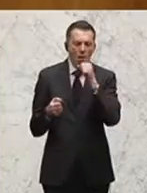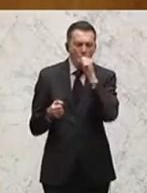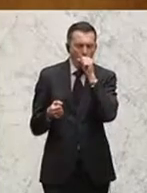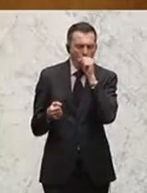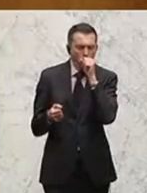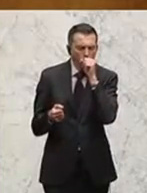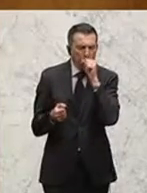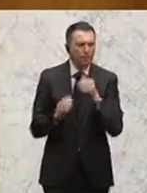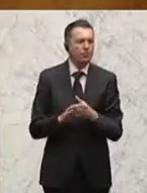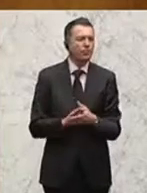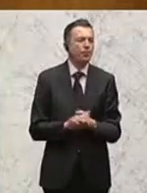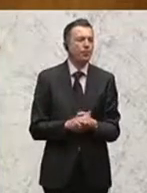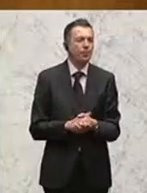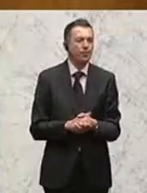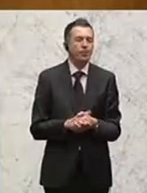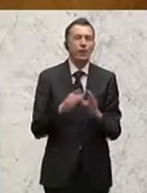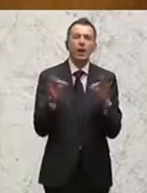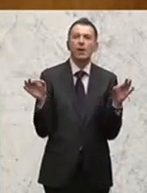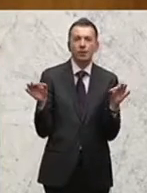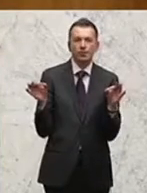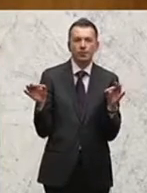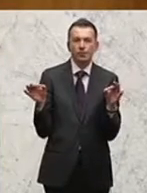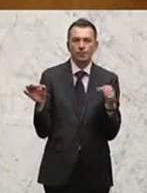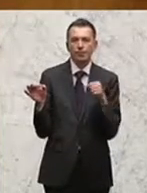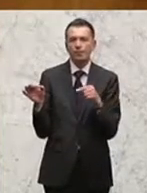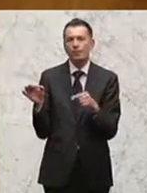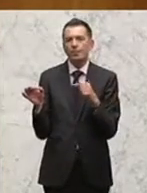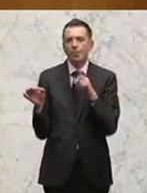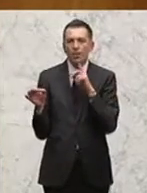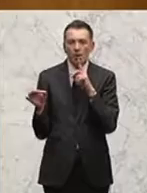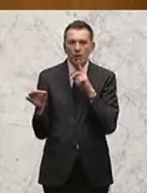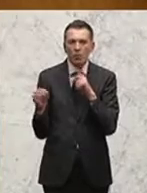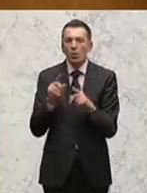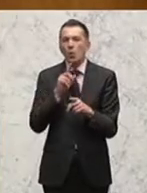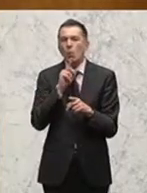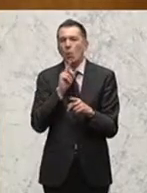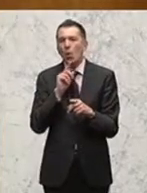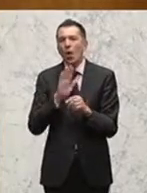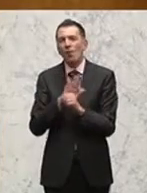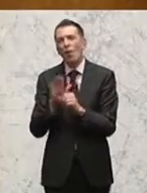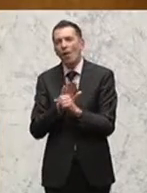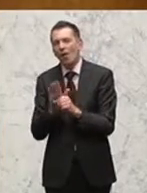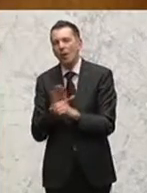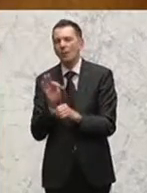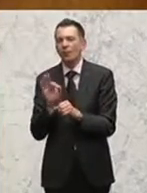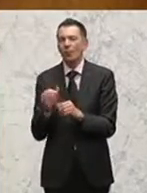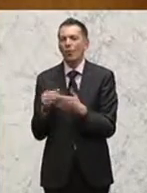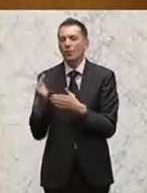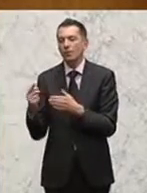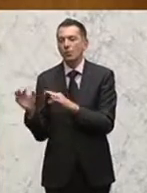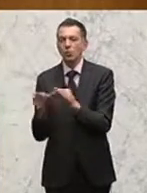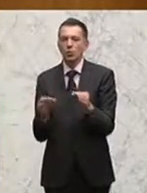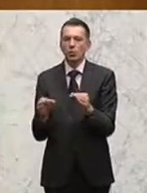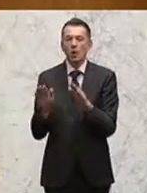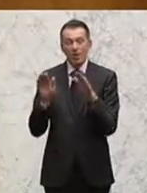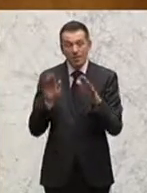geht. Dass hier vor allem Religion als Vorwand für das Tun und Handeln verwendet wird, dass hier vor allem